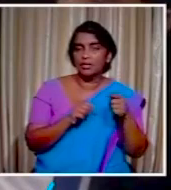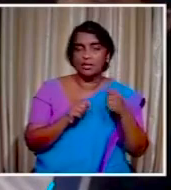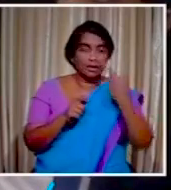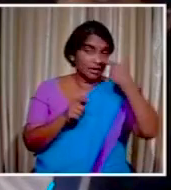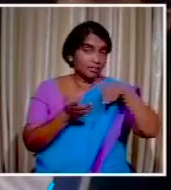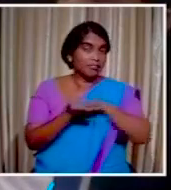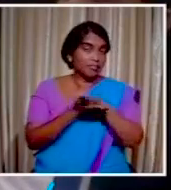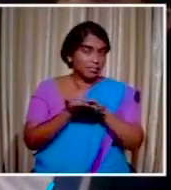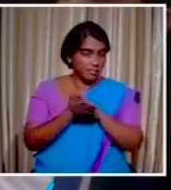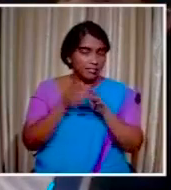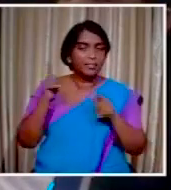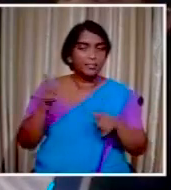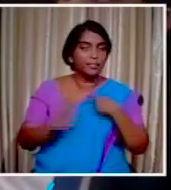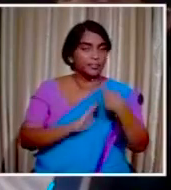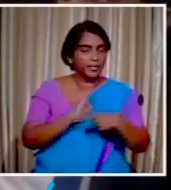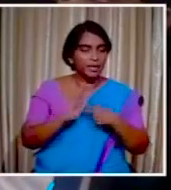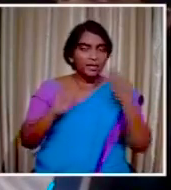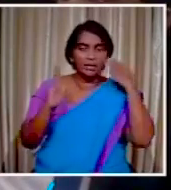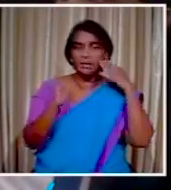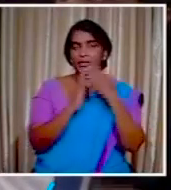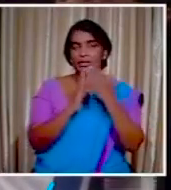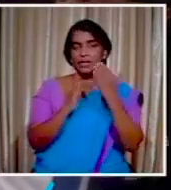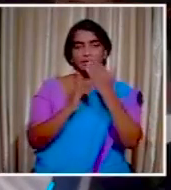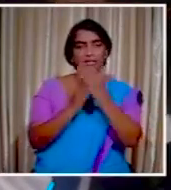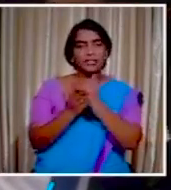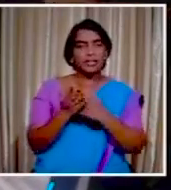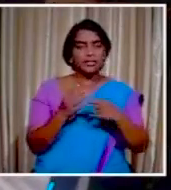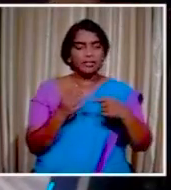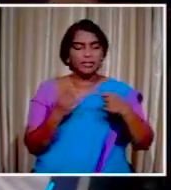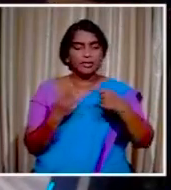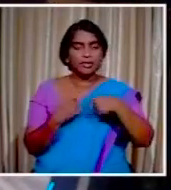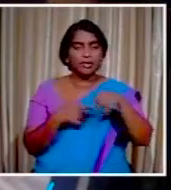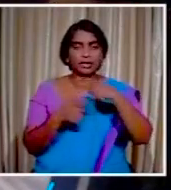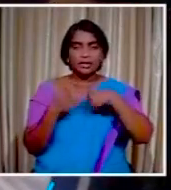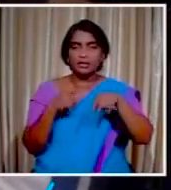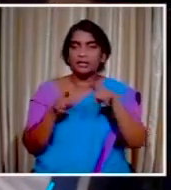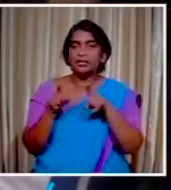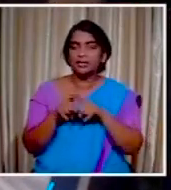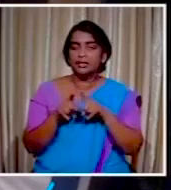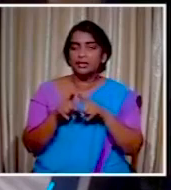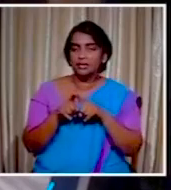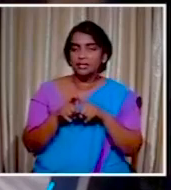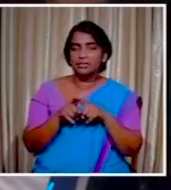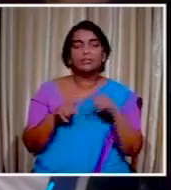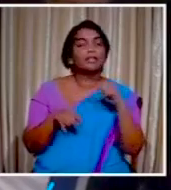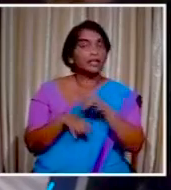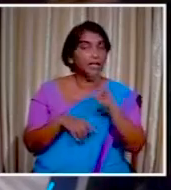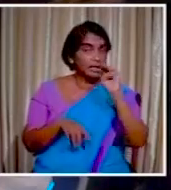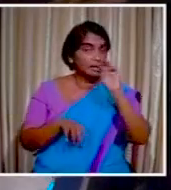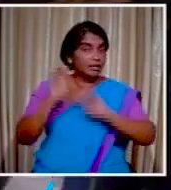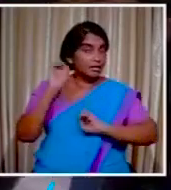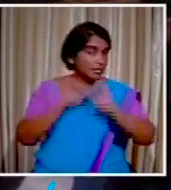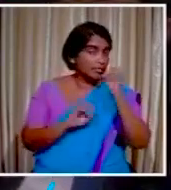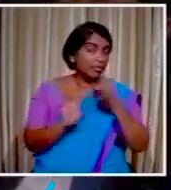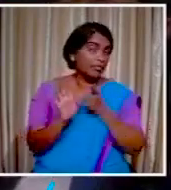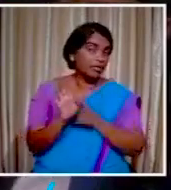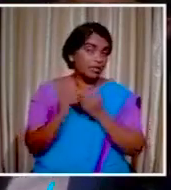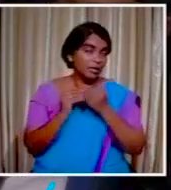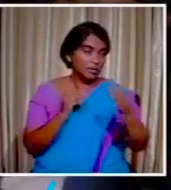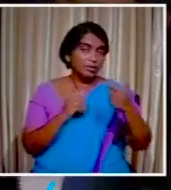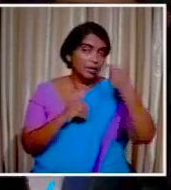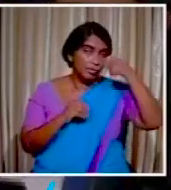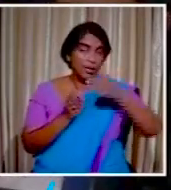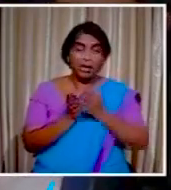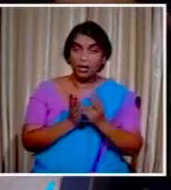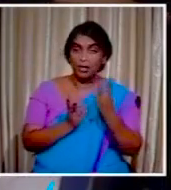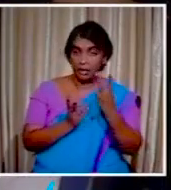පිරිපහදුව අපේ රටේ 100ට අවශ්‍යතාවෙන් 130ක් දෙන්න පුළුවන් මාසිකව. අපි බලන්නේ ඒ 130 අකණ්ඩව දෙන්න බොරතෙල් නැව් දෙකක්